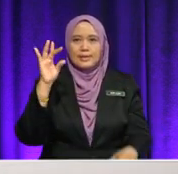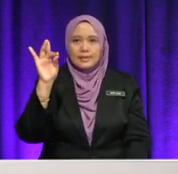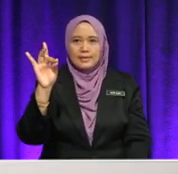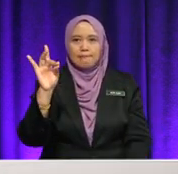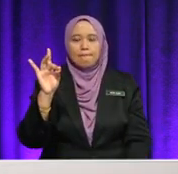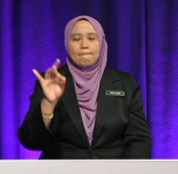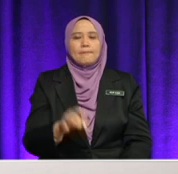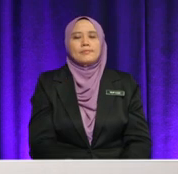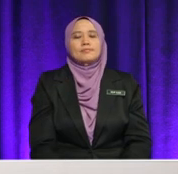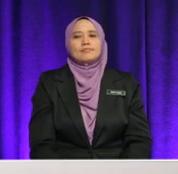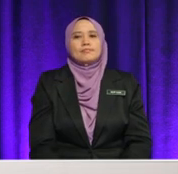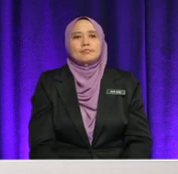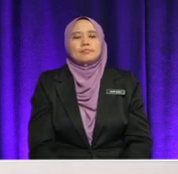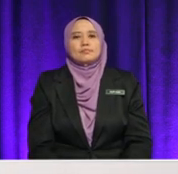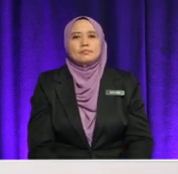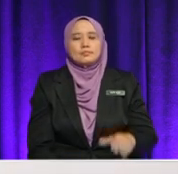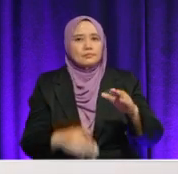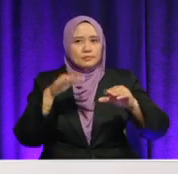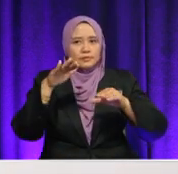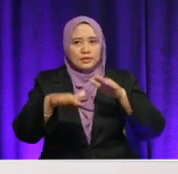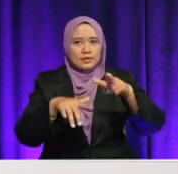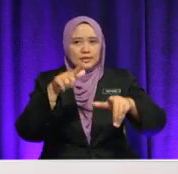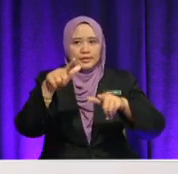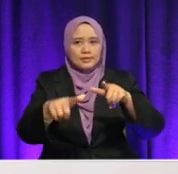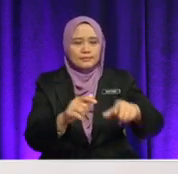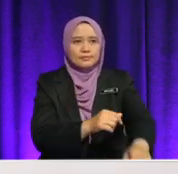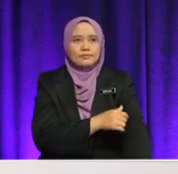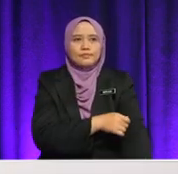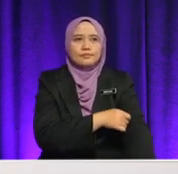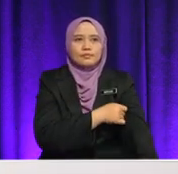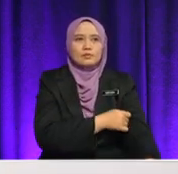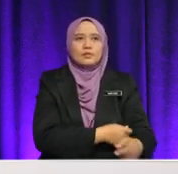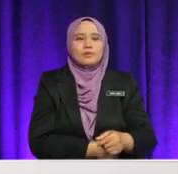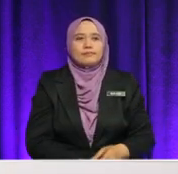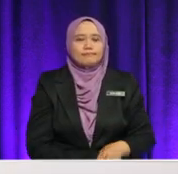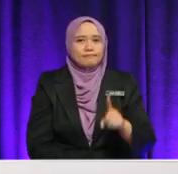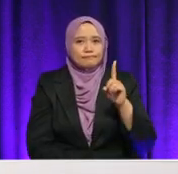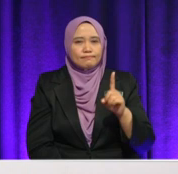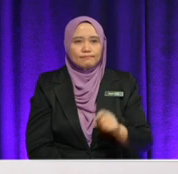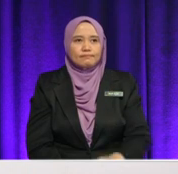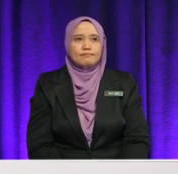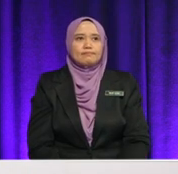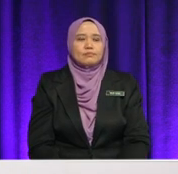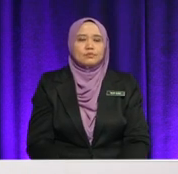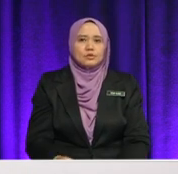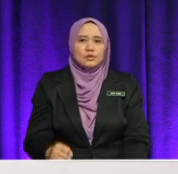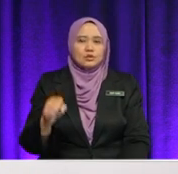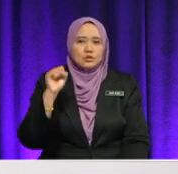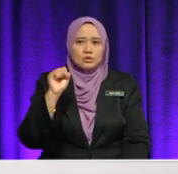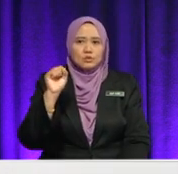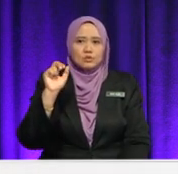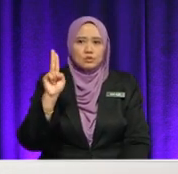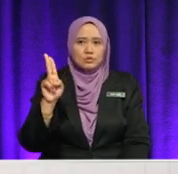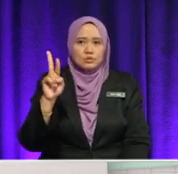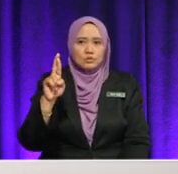dengan proses binaraga majelis ketua 1955 yang pertama suruhan Jaya penentuan simpadan kata kuncinya perusahaan